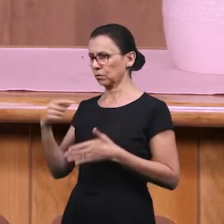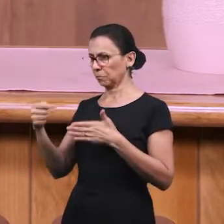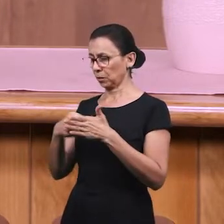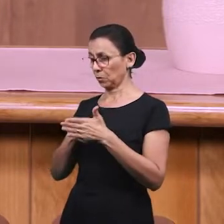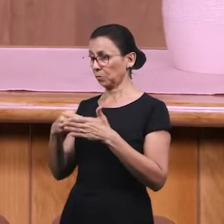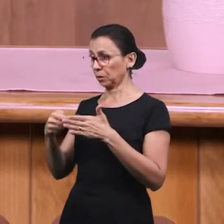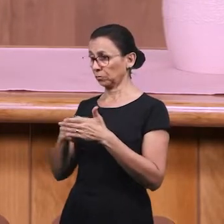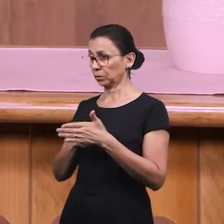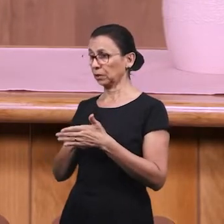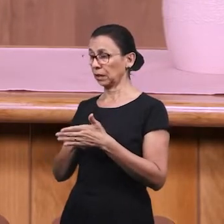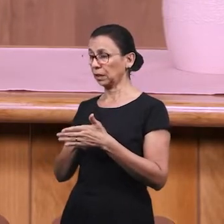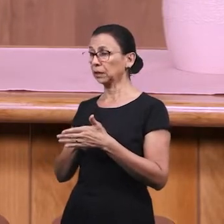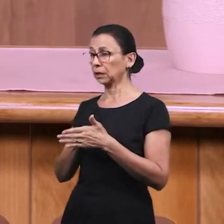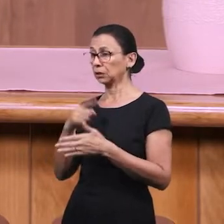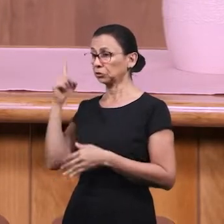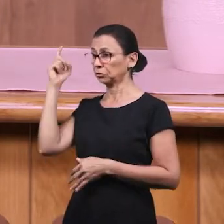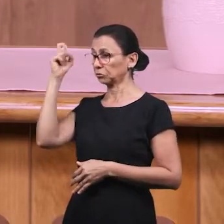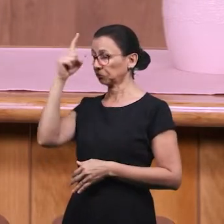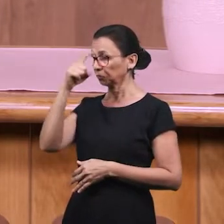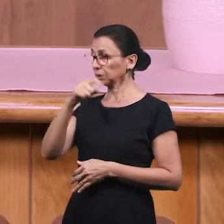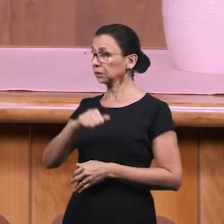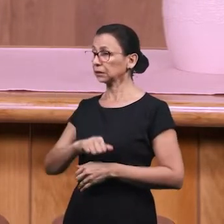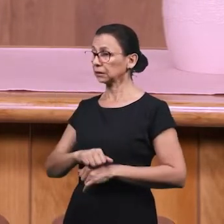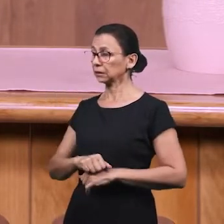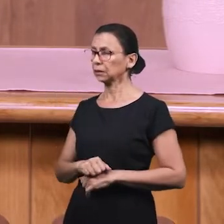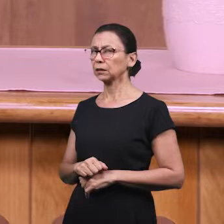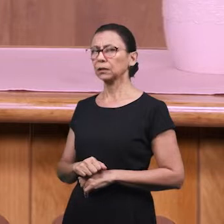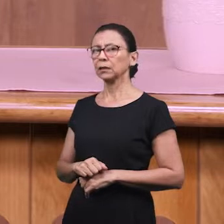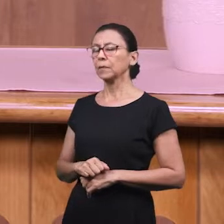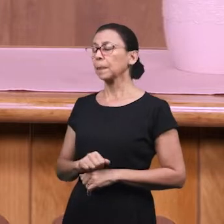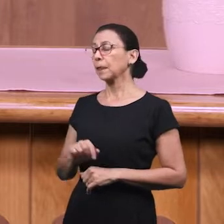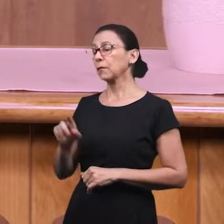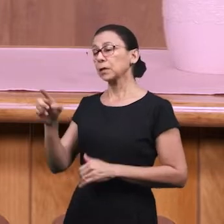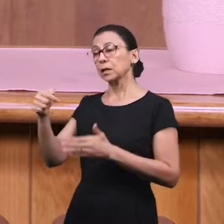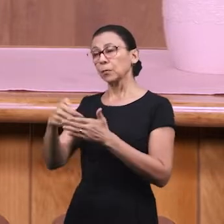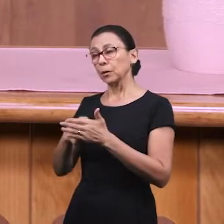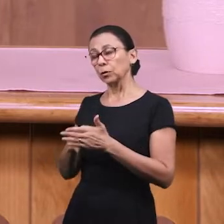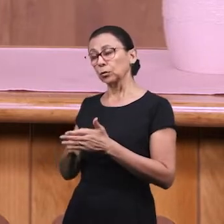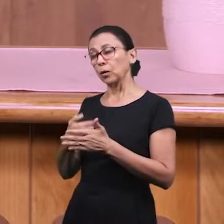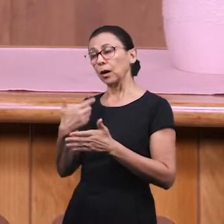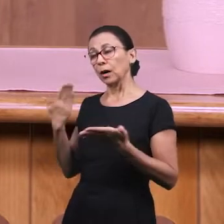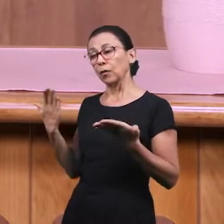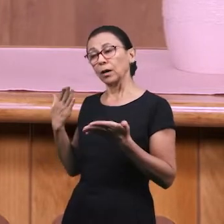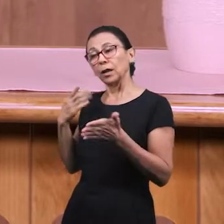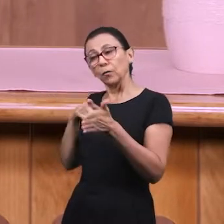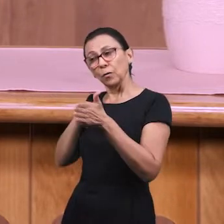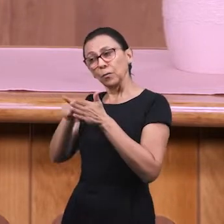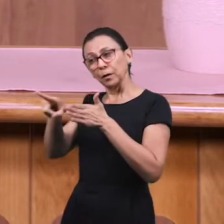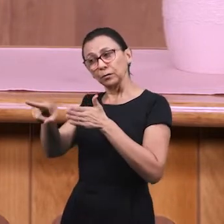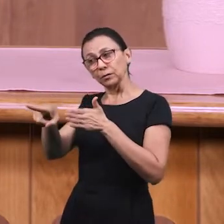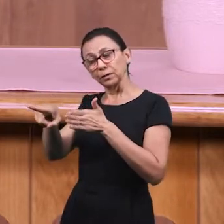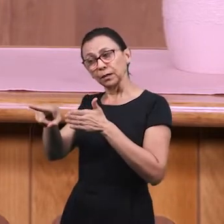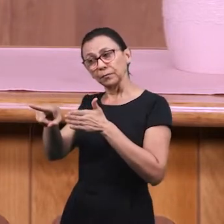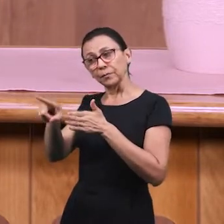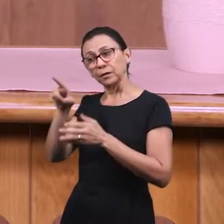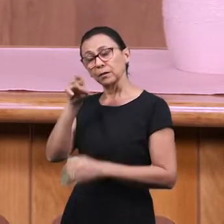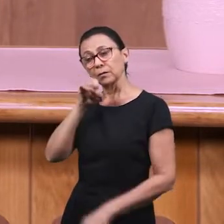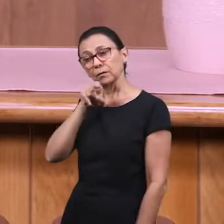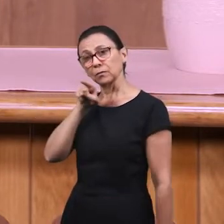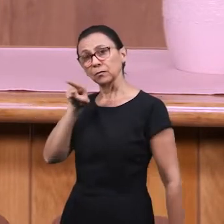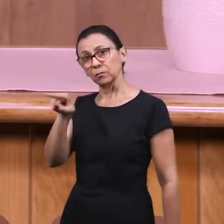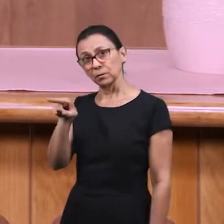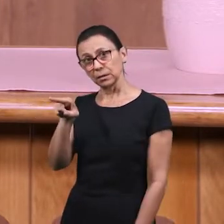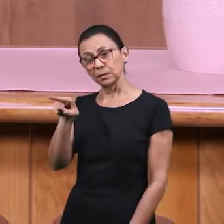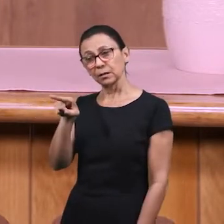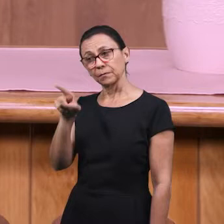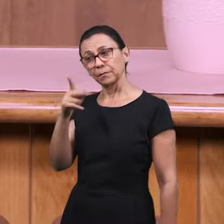тебя трудные вопросы, когда ты их задаешь, а ты меня ничего не спросил. Тогда я тебе задам вопрос. Ты говоришь, что